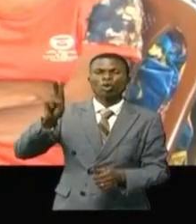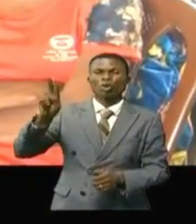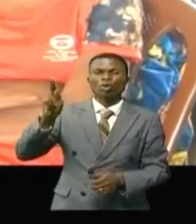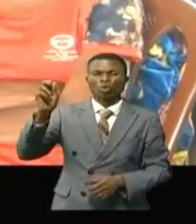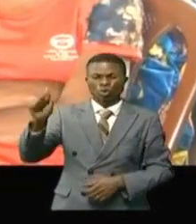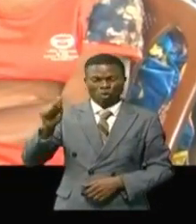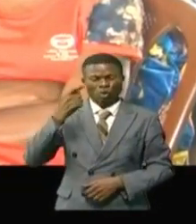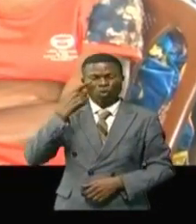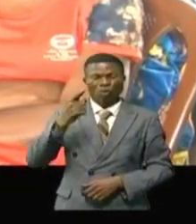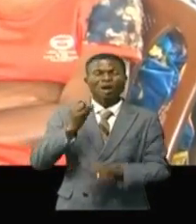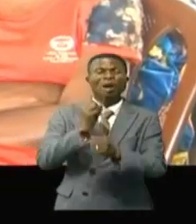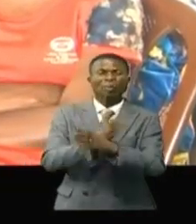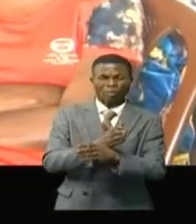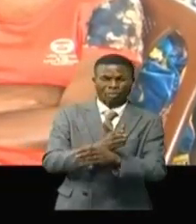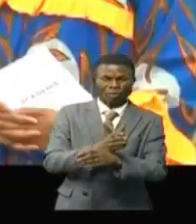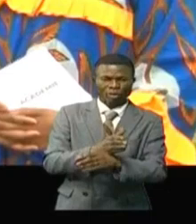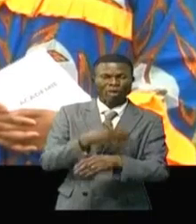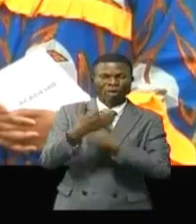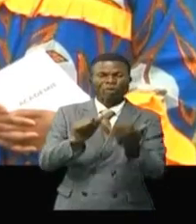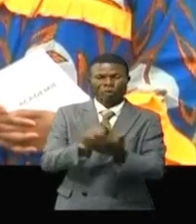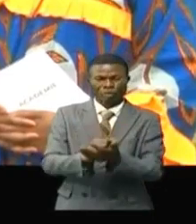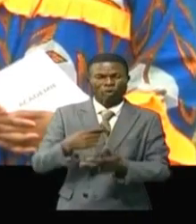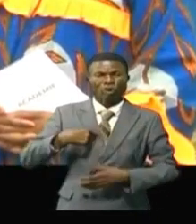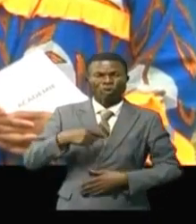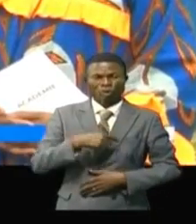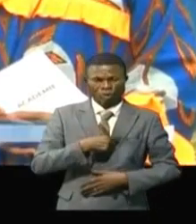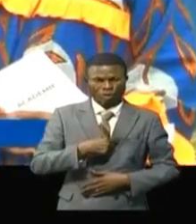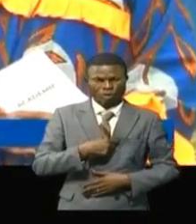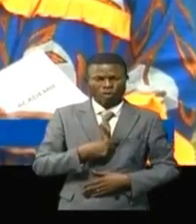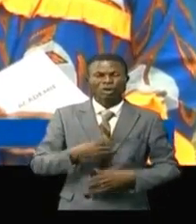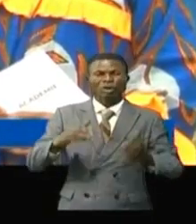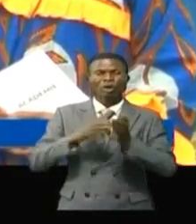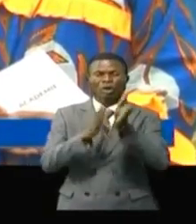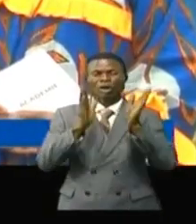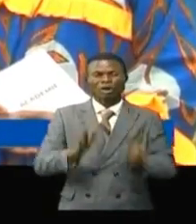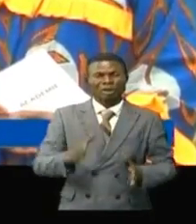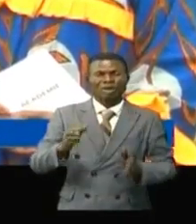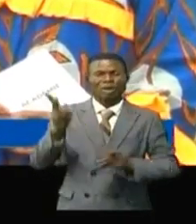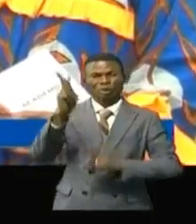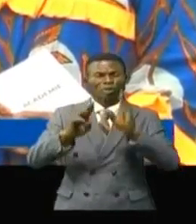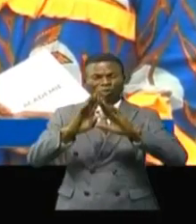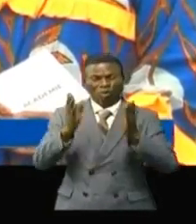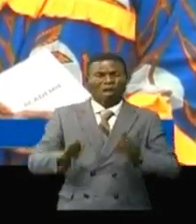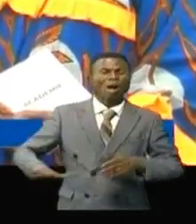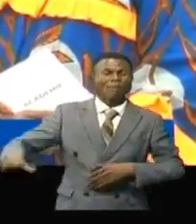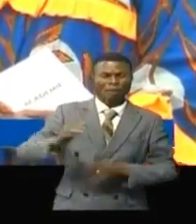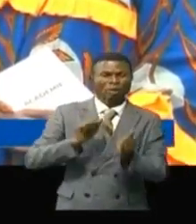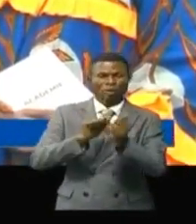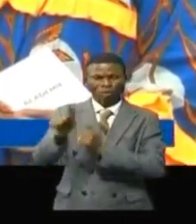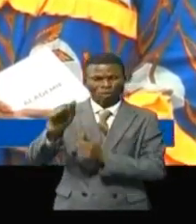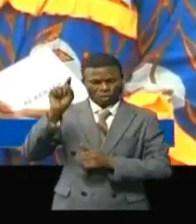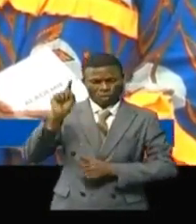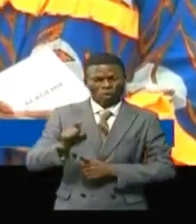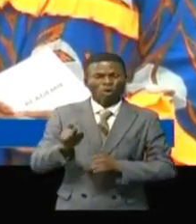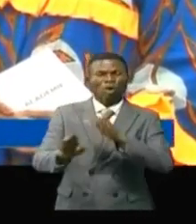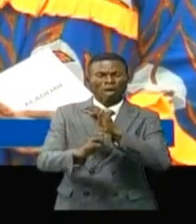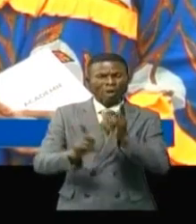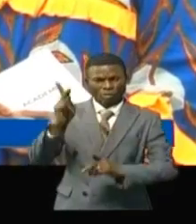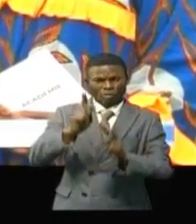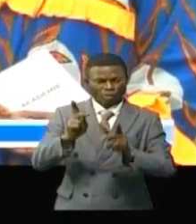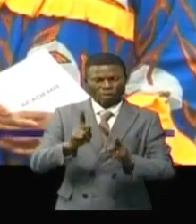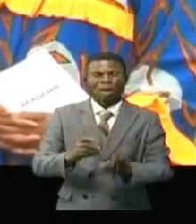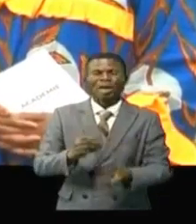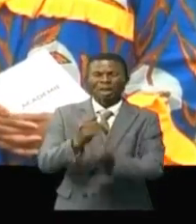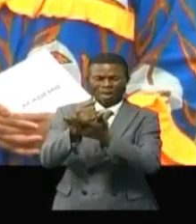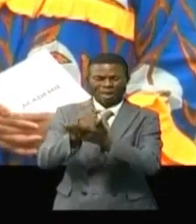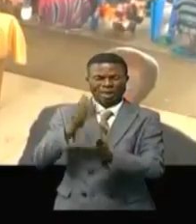était indispensable de faire ça. Nous qui sommes des leaders d'opinion, partout où nous irons, devant la base, l'air éveillé,